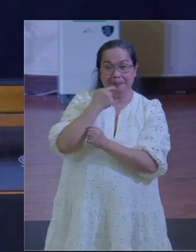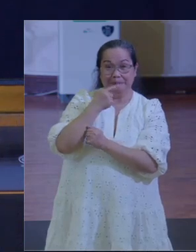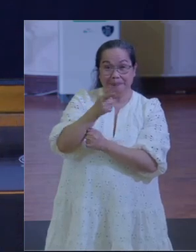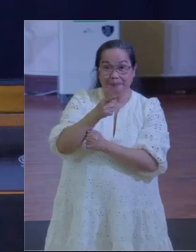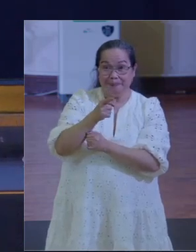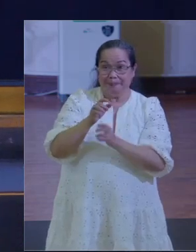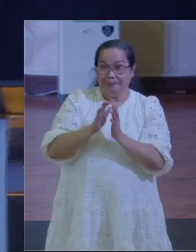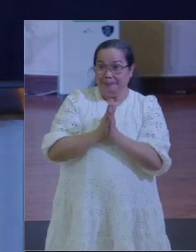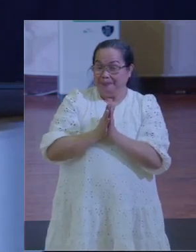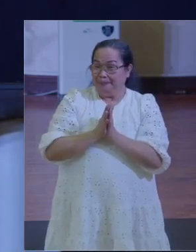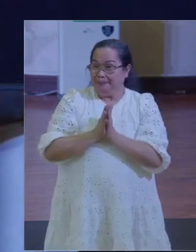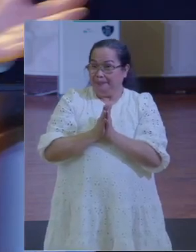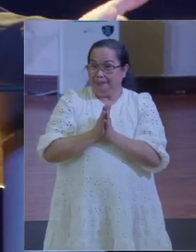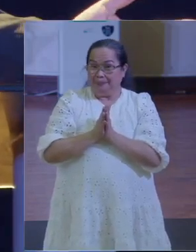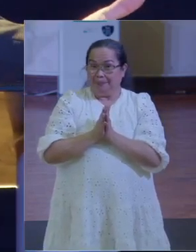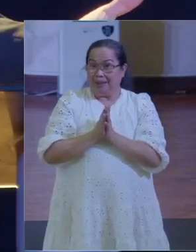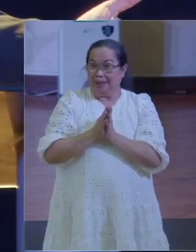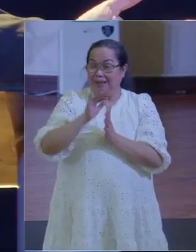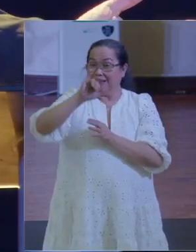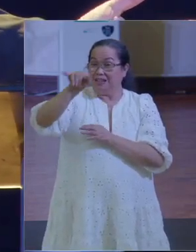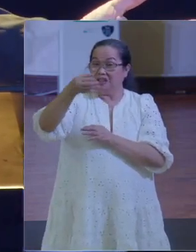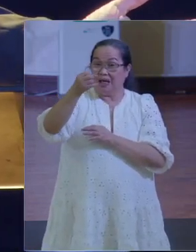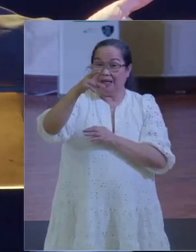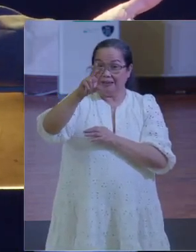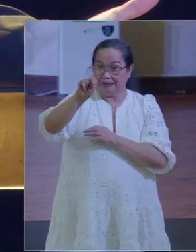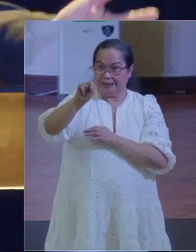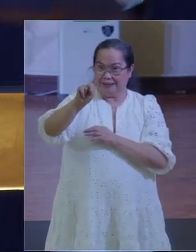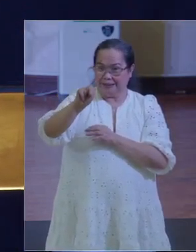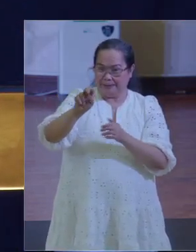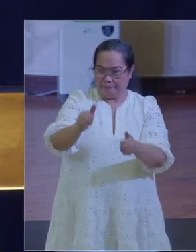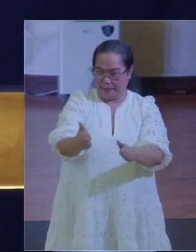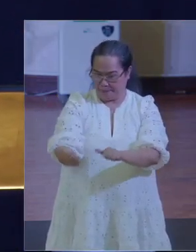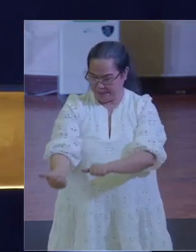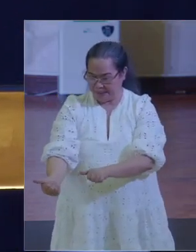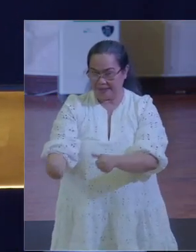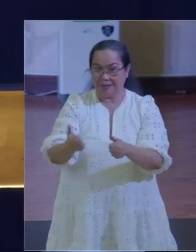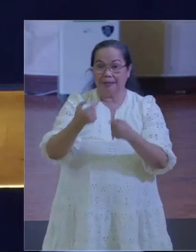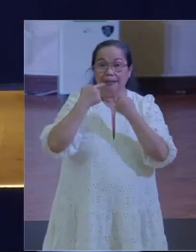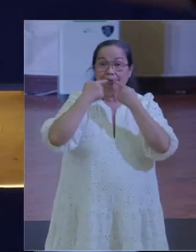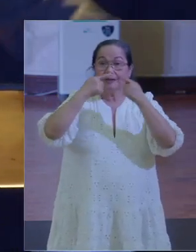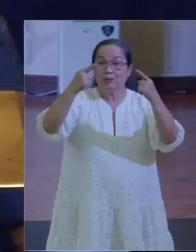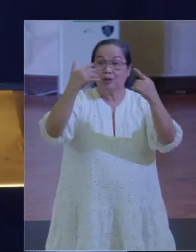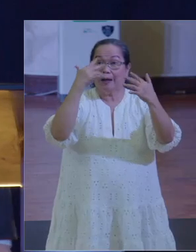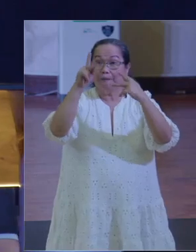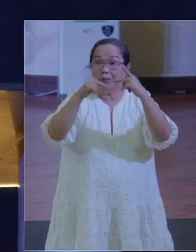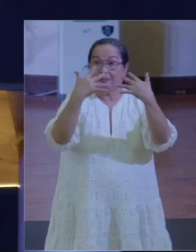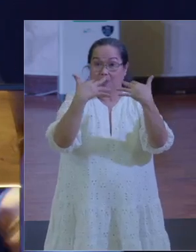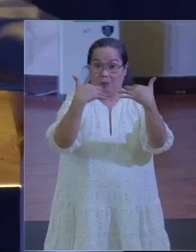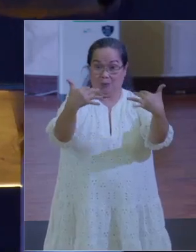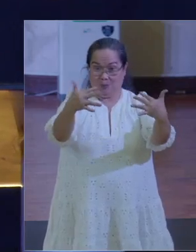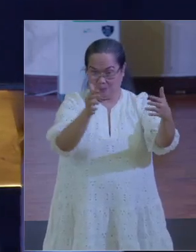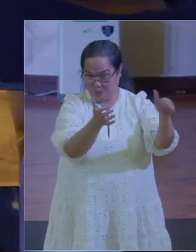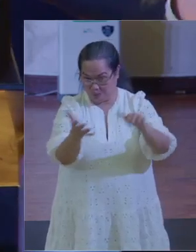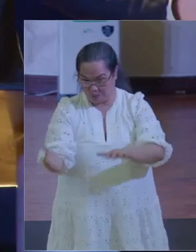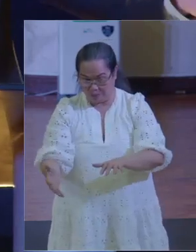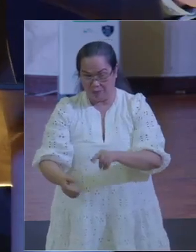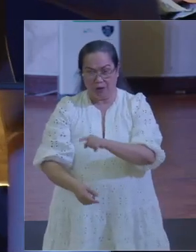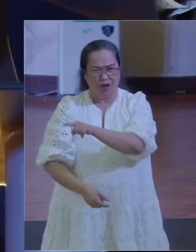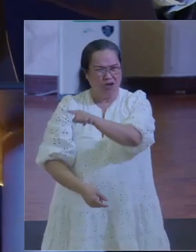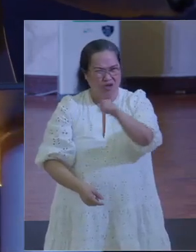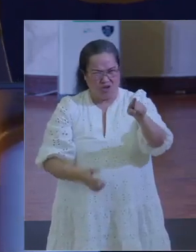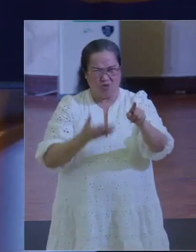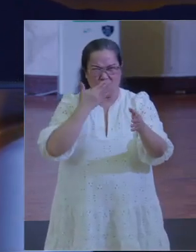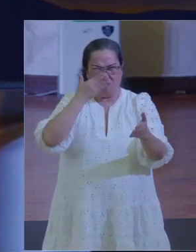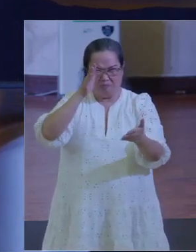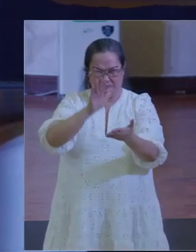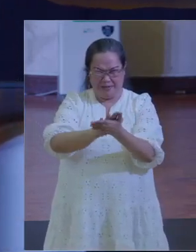ganon, si John si John the Baptist. He said, therefore, to the crowds that came out to be baptized by him, you brood of